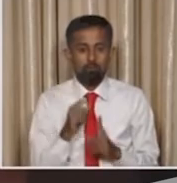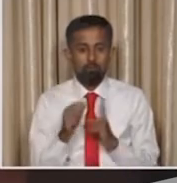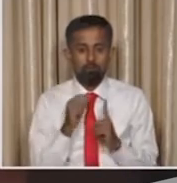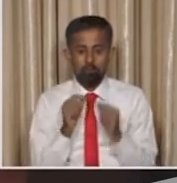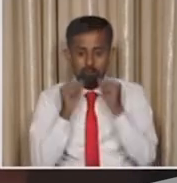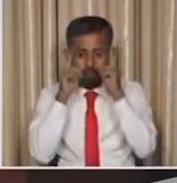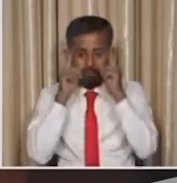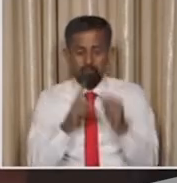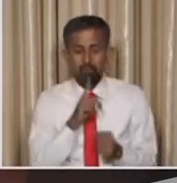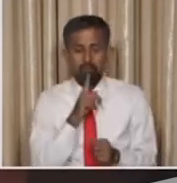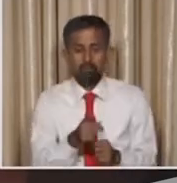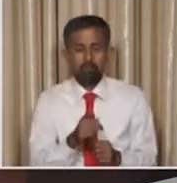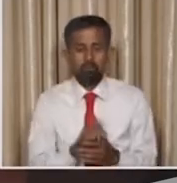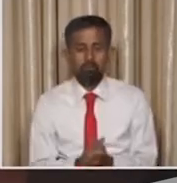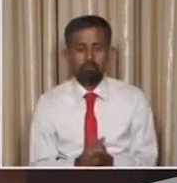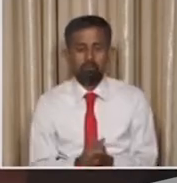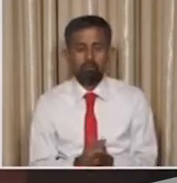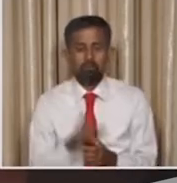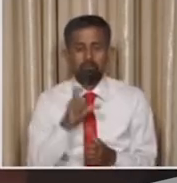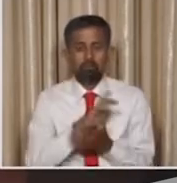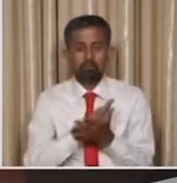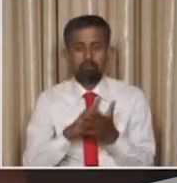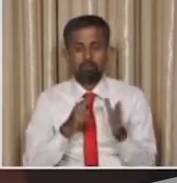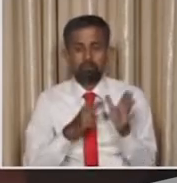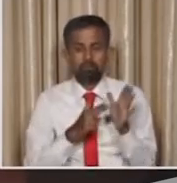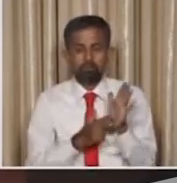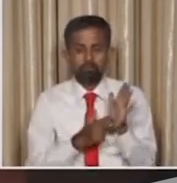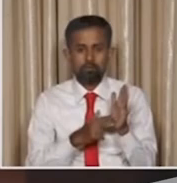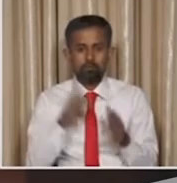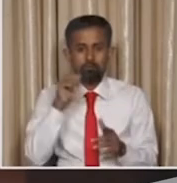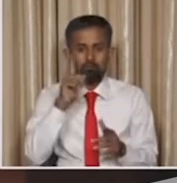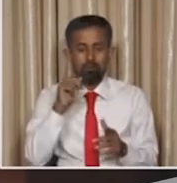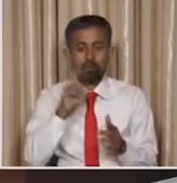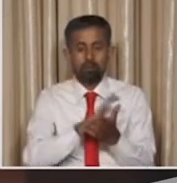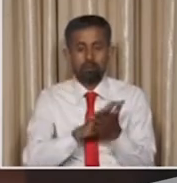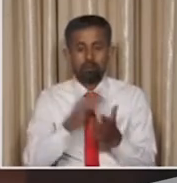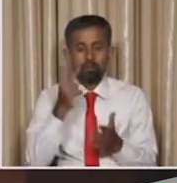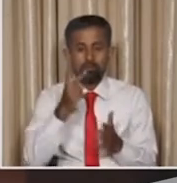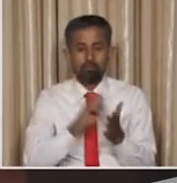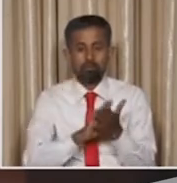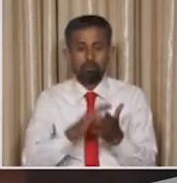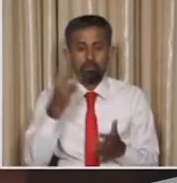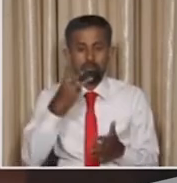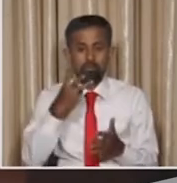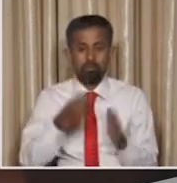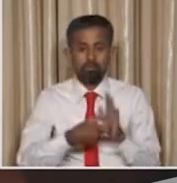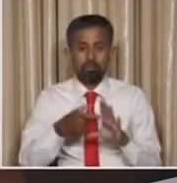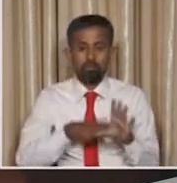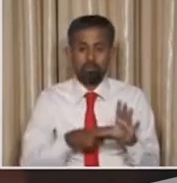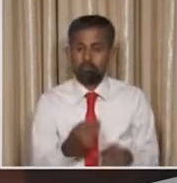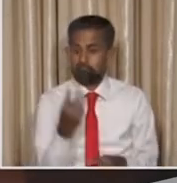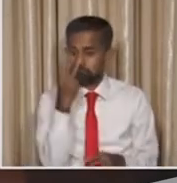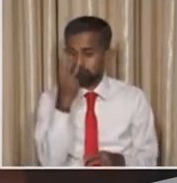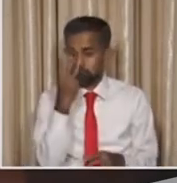දැනුවත් කරන්නට ඕන, චන්ද්‍රයන් 1, චන්ද්‍රයන් 2, චන්ද්‍රයන් 3 කියලා උත්සාහයන් තුනක්